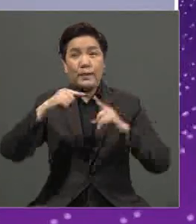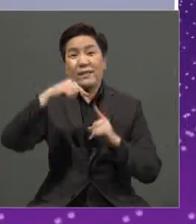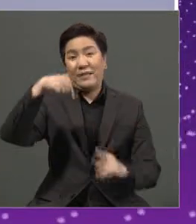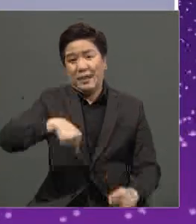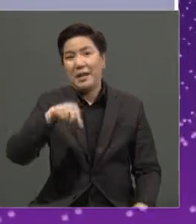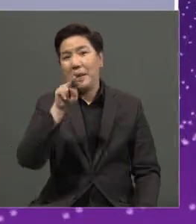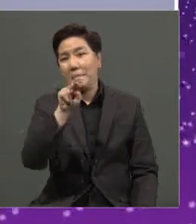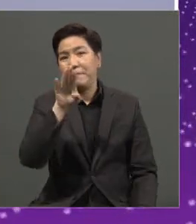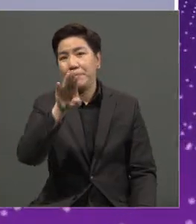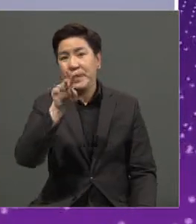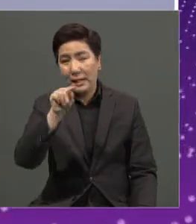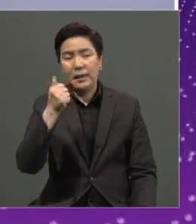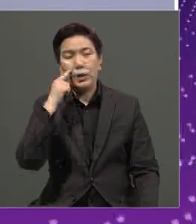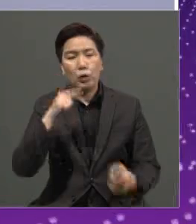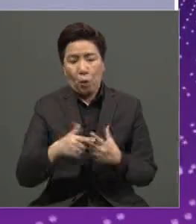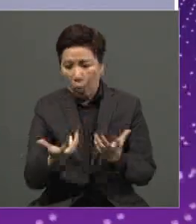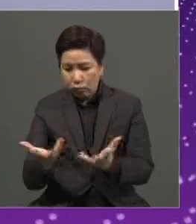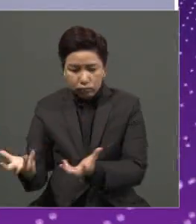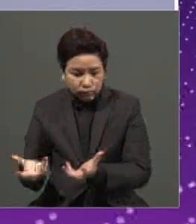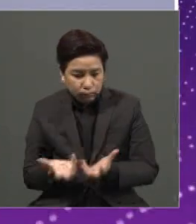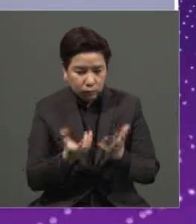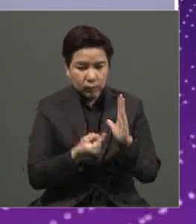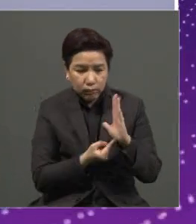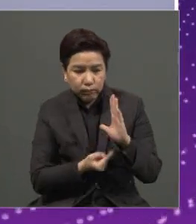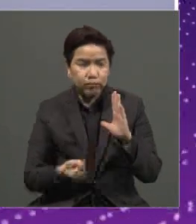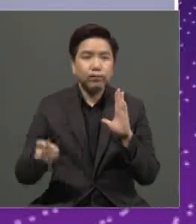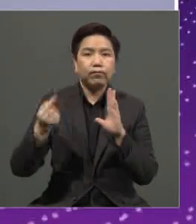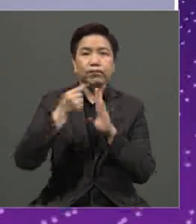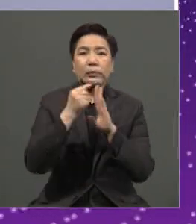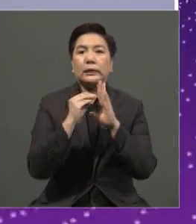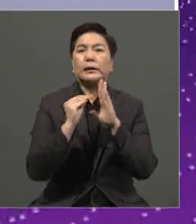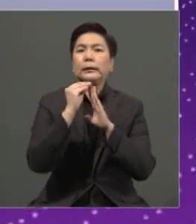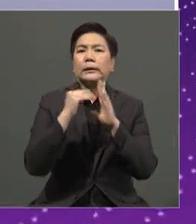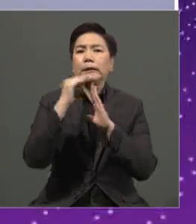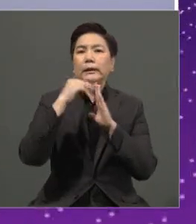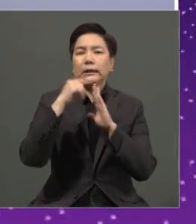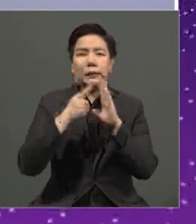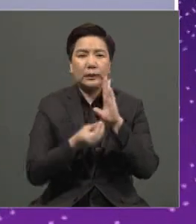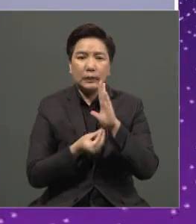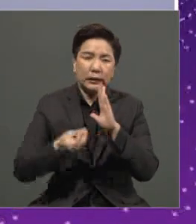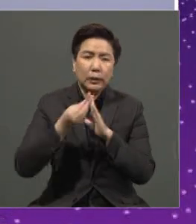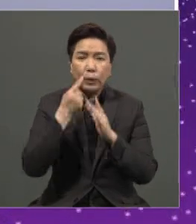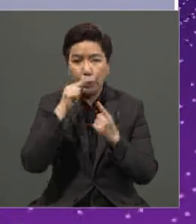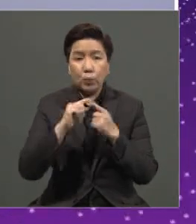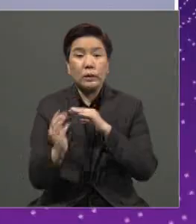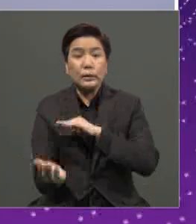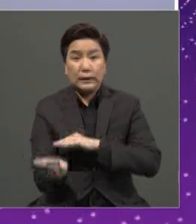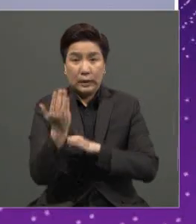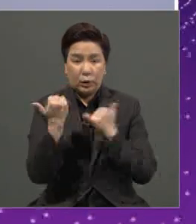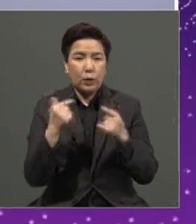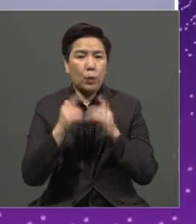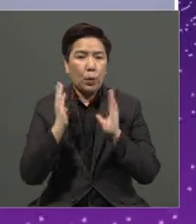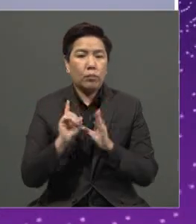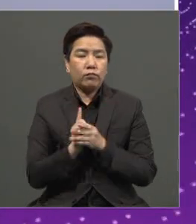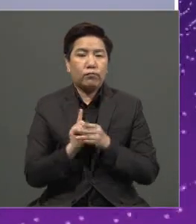เนื่องทีเดียวนะคะเพื่อที่จะส่งต่อความช่วยเหลือไปให้ผู้ประสบอุทกภัยในพื้นที่ต่างๆค่ะอย่างเช่นเช้าวันนี้ค่ะก็มี